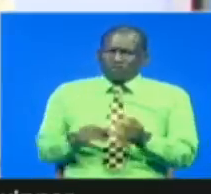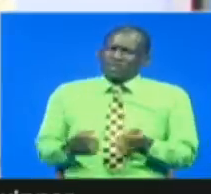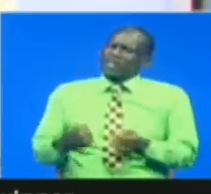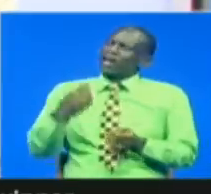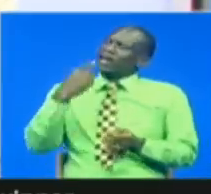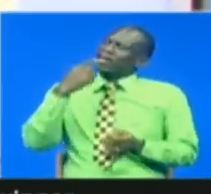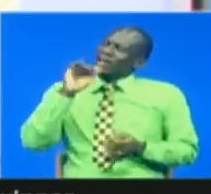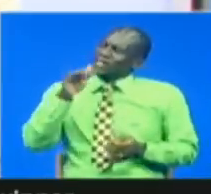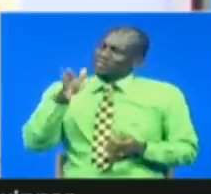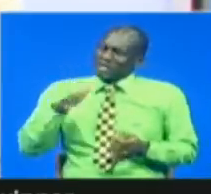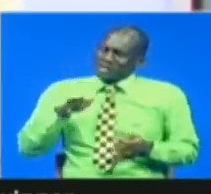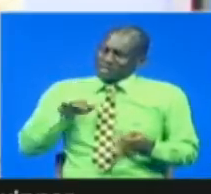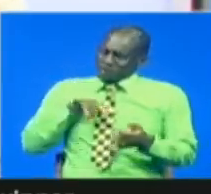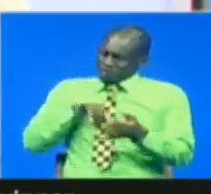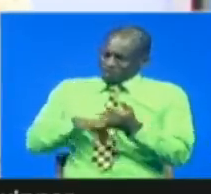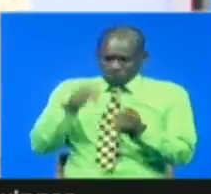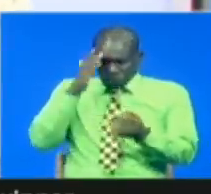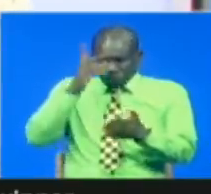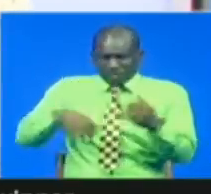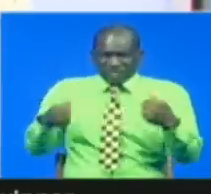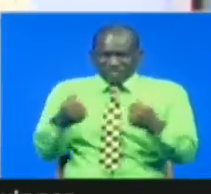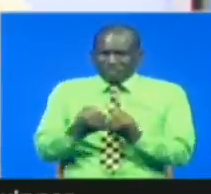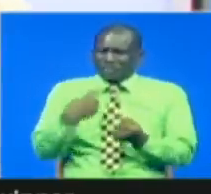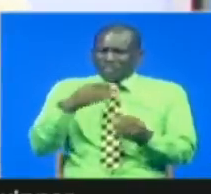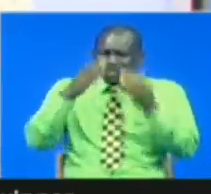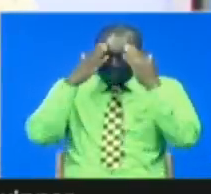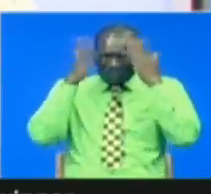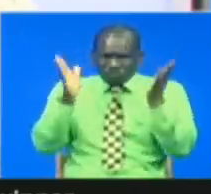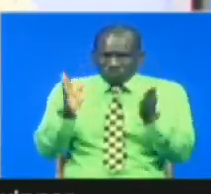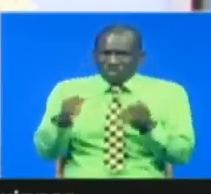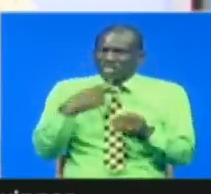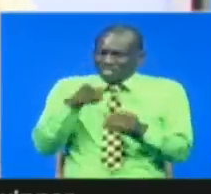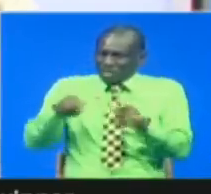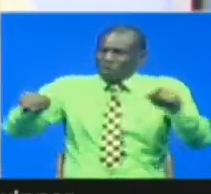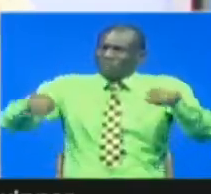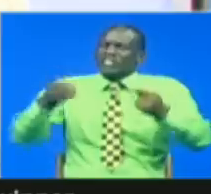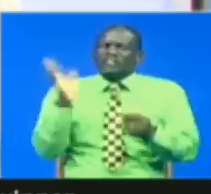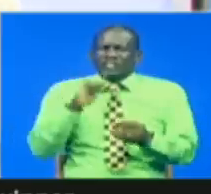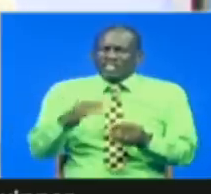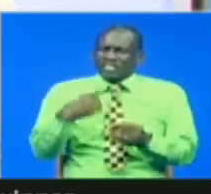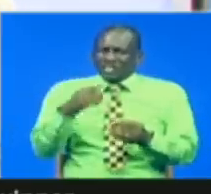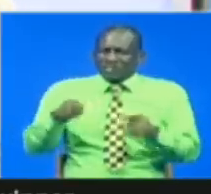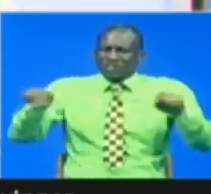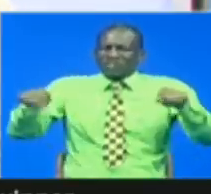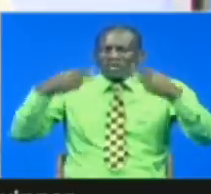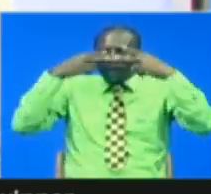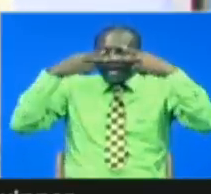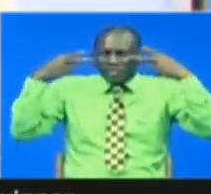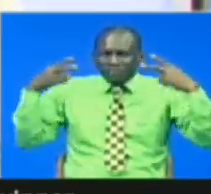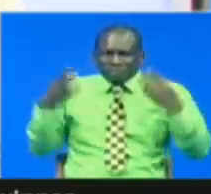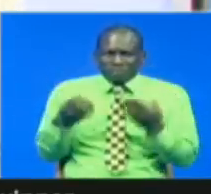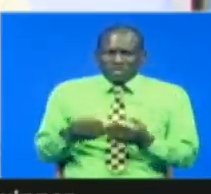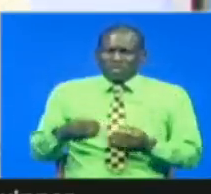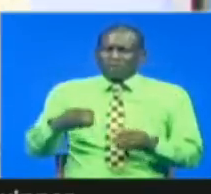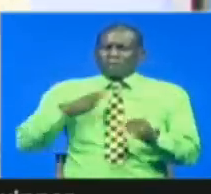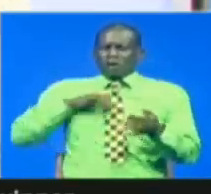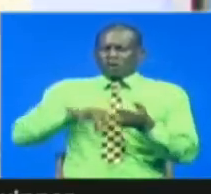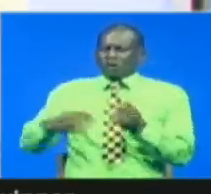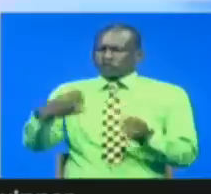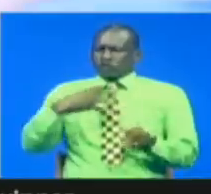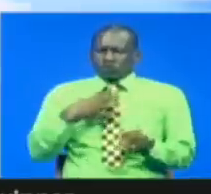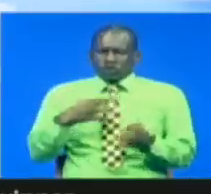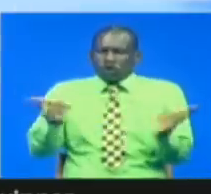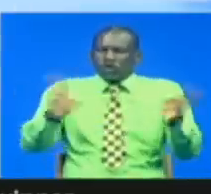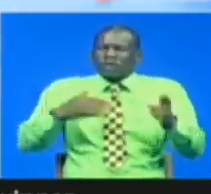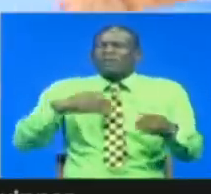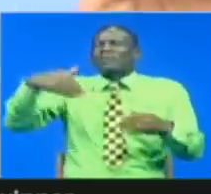unajua nini kinaendelea umeona? Ati hapana sijui. Unajua huko tumevamiwa. Ati tumevamiwa na magaidi. Kwa akashtuka. Lakini saizi ulikuwa